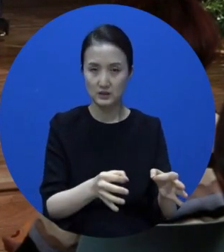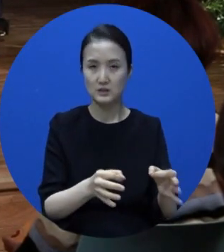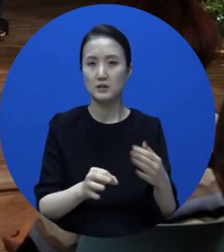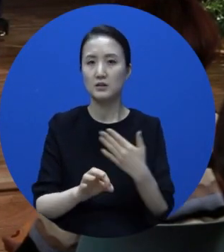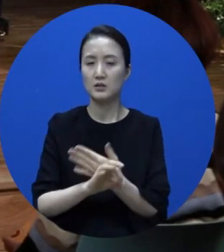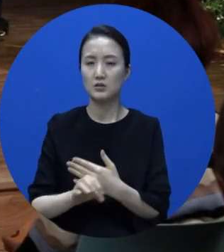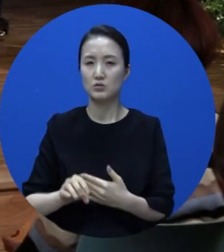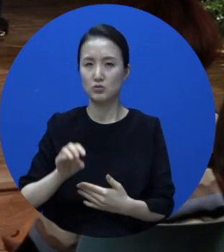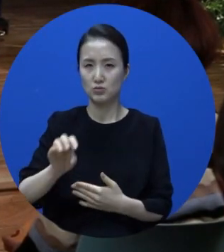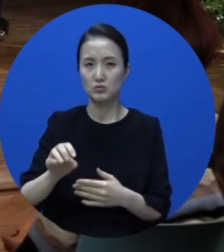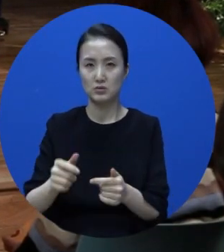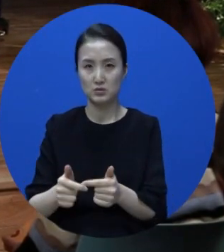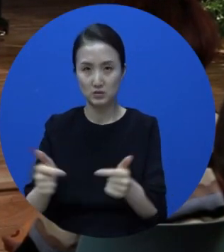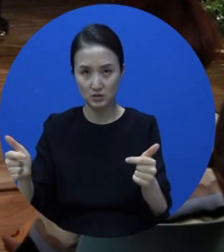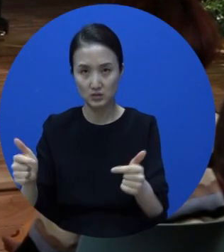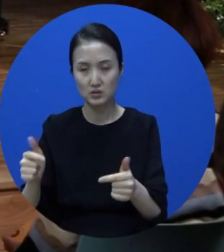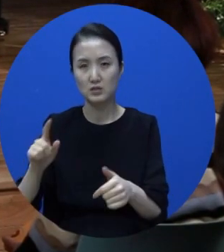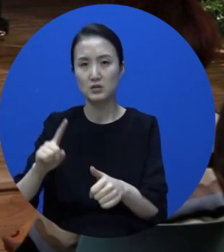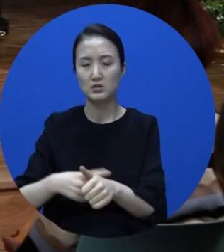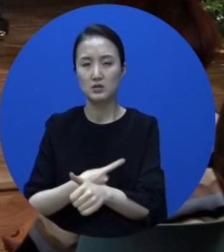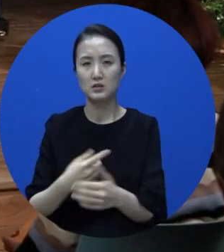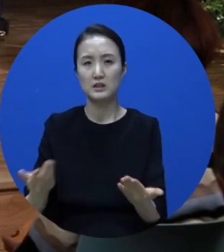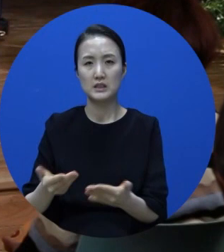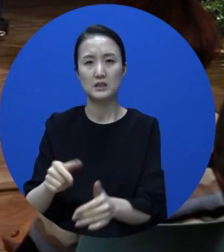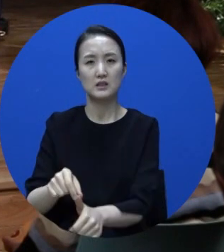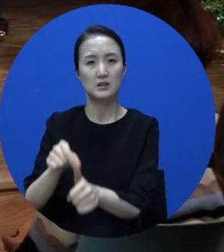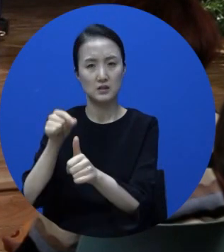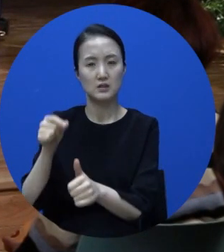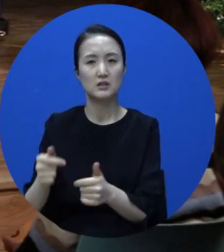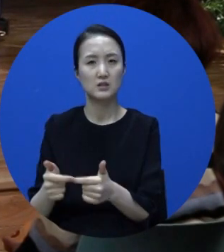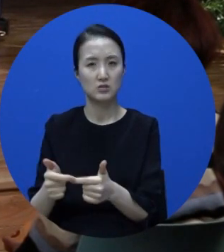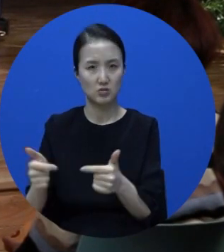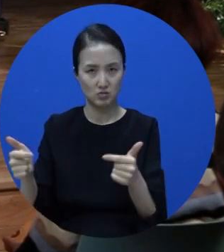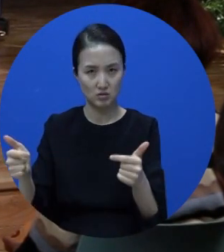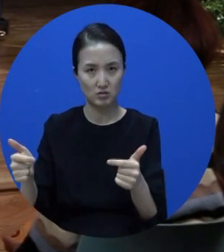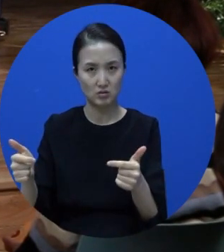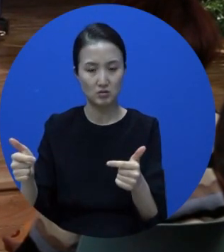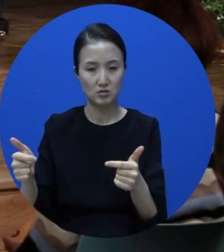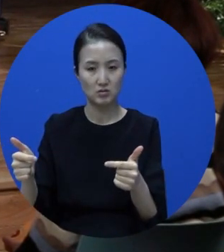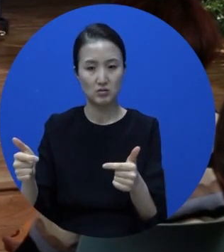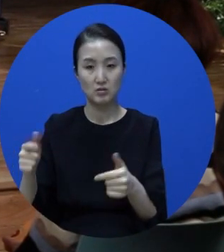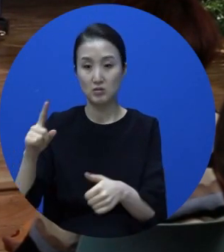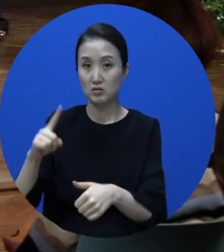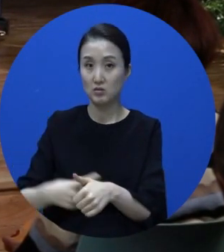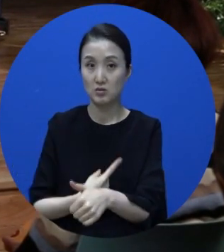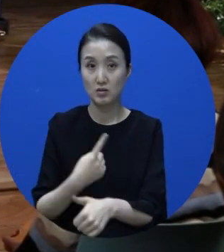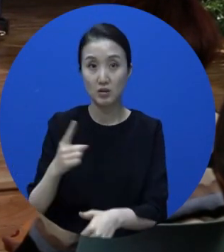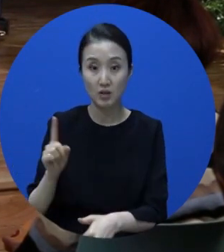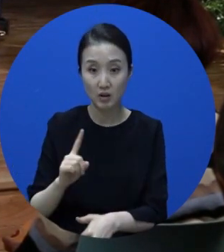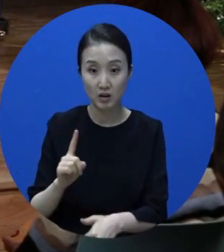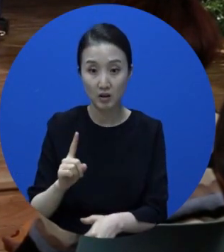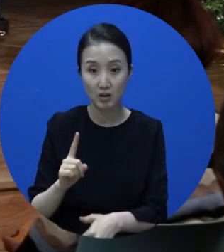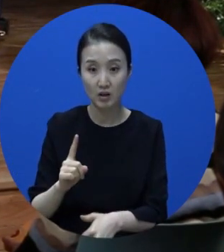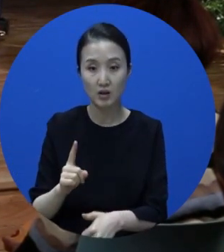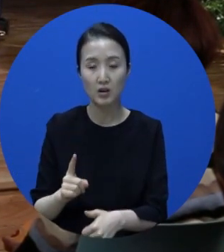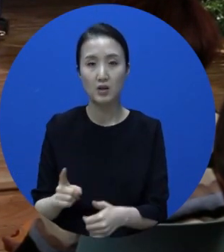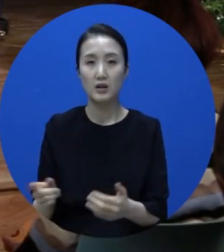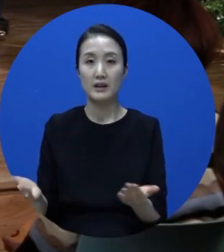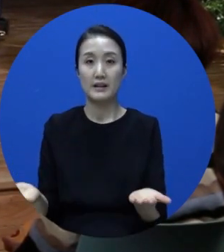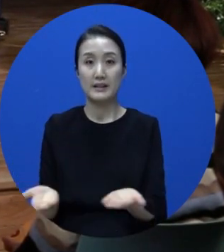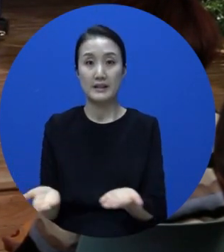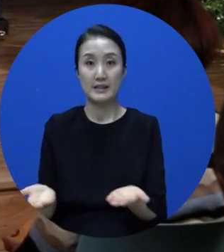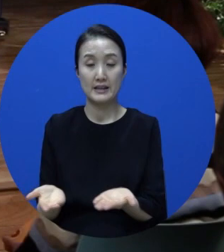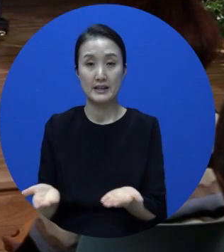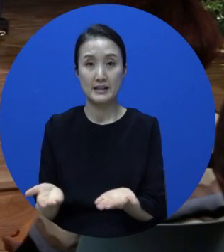고용 있는 거예요 고용인을 면 자연스럽게 여러분 반만 이를 일하시고 바른